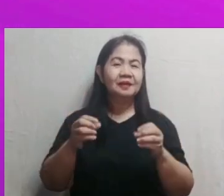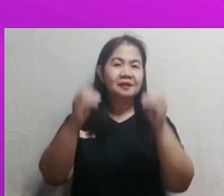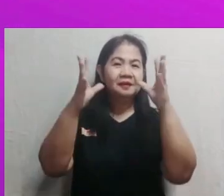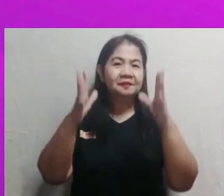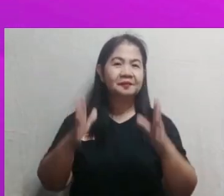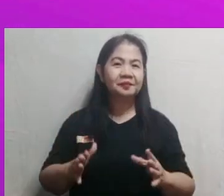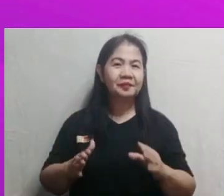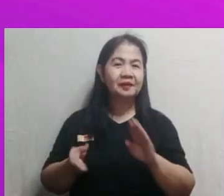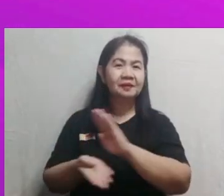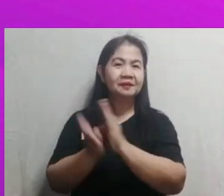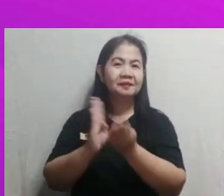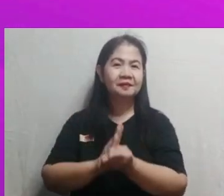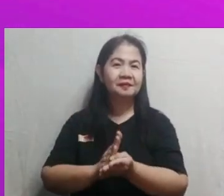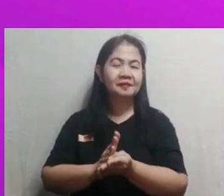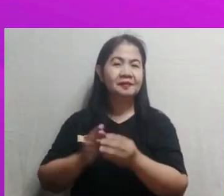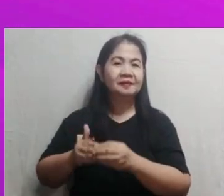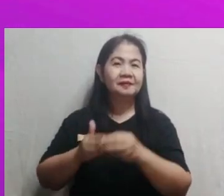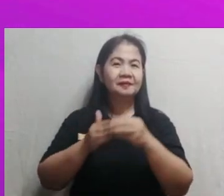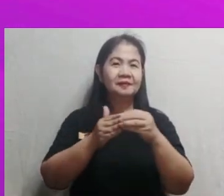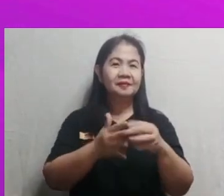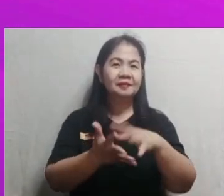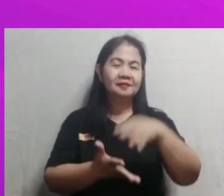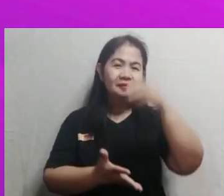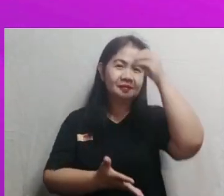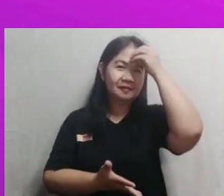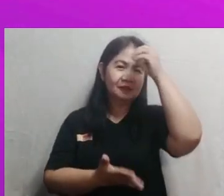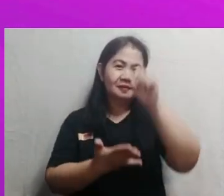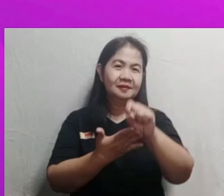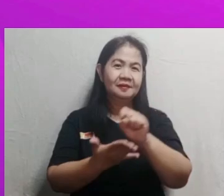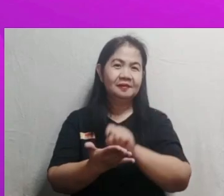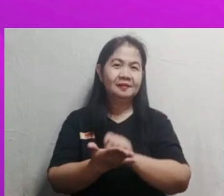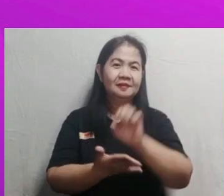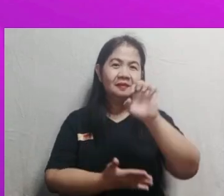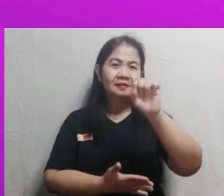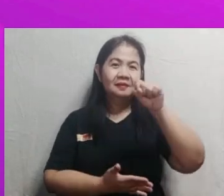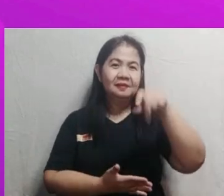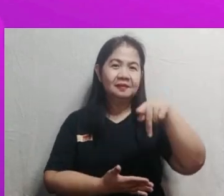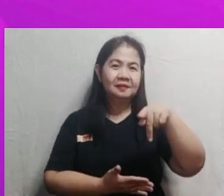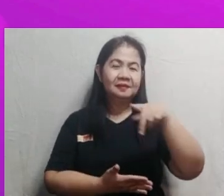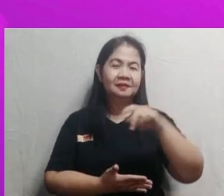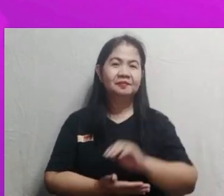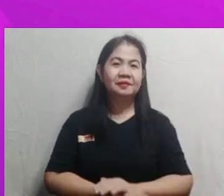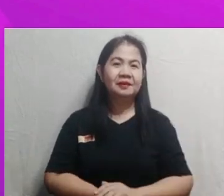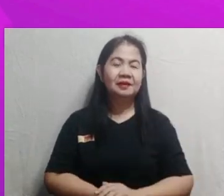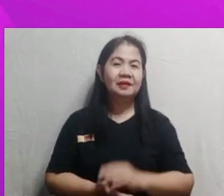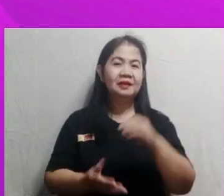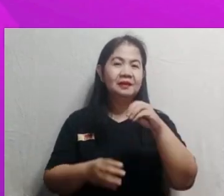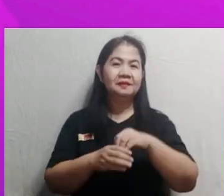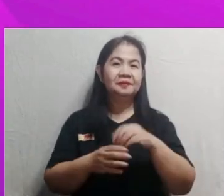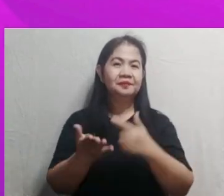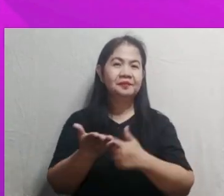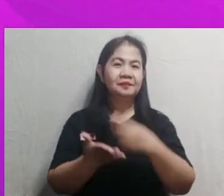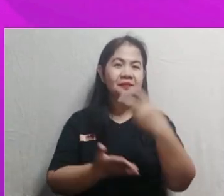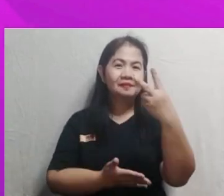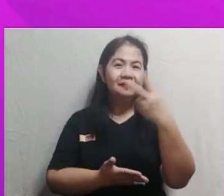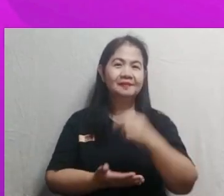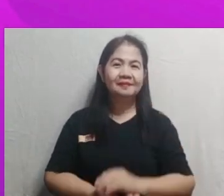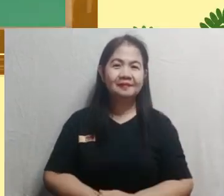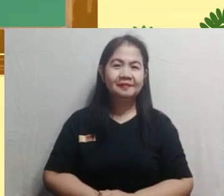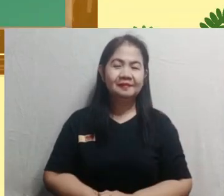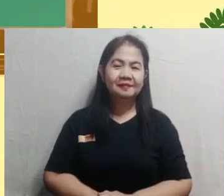at guro na magiging gabay mo sa pagkatuto sa asignaturang Edukasyon sa Pagpapakatao sa ikalawang